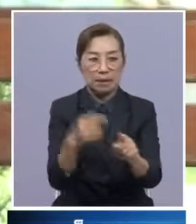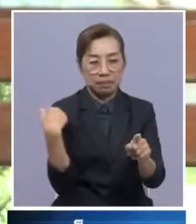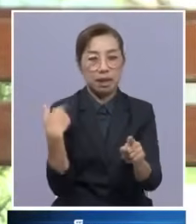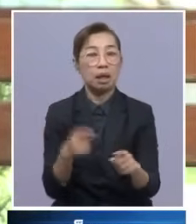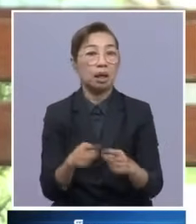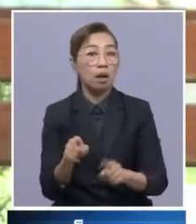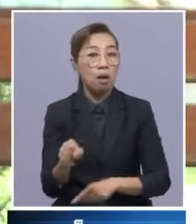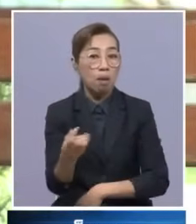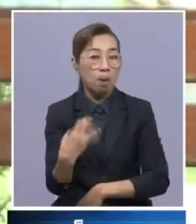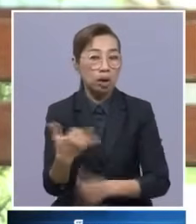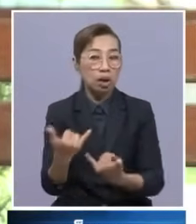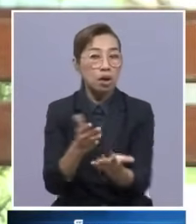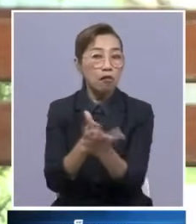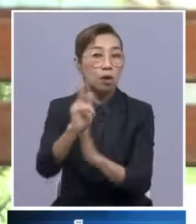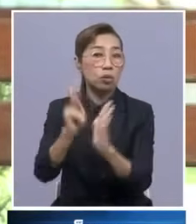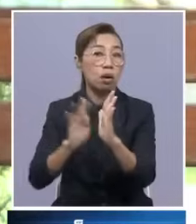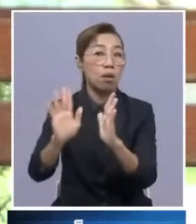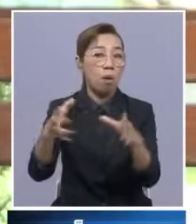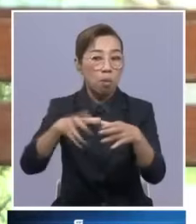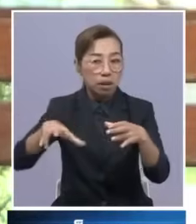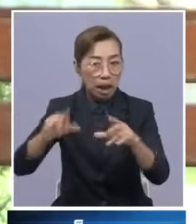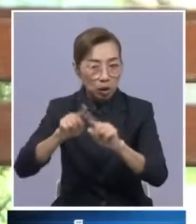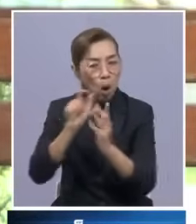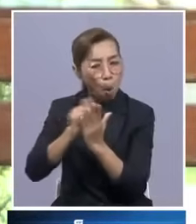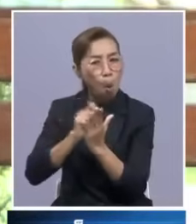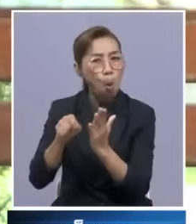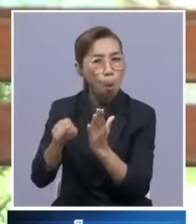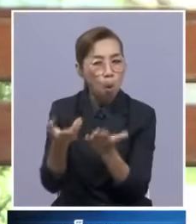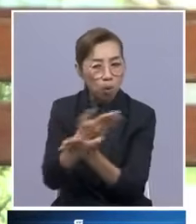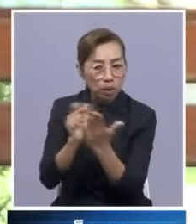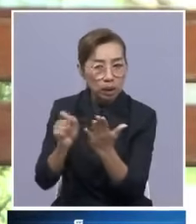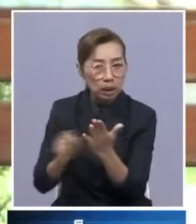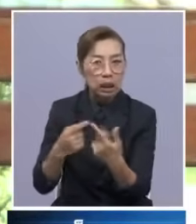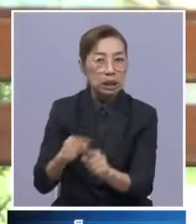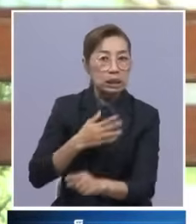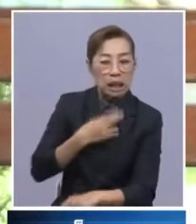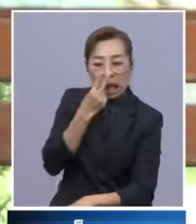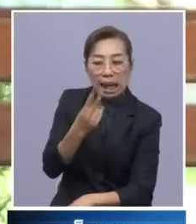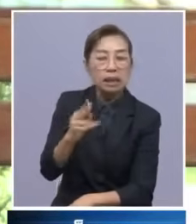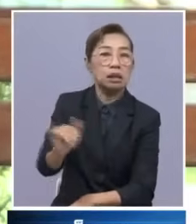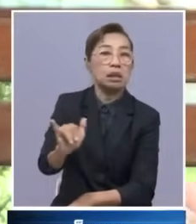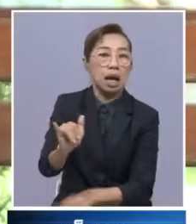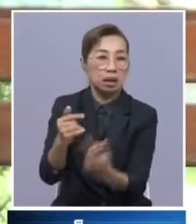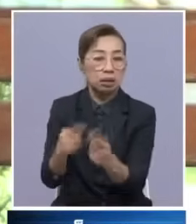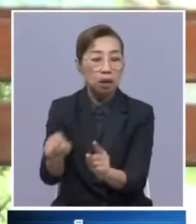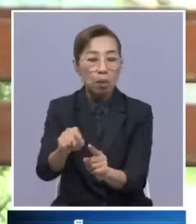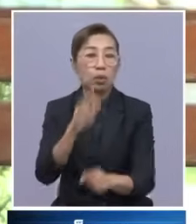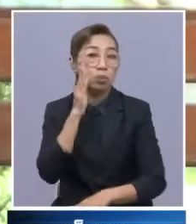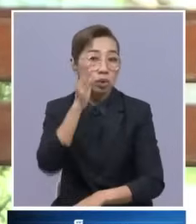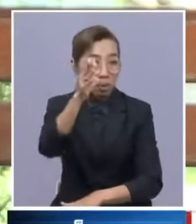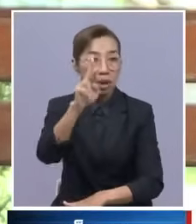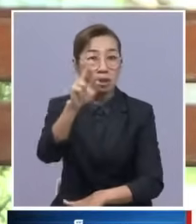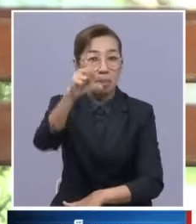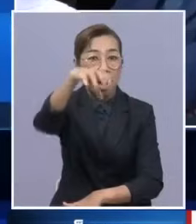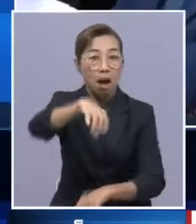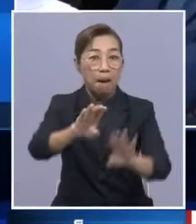ตอนนี้คณะทำงานด้านกฎหมายของเพื่อไทยกำลังร่างอยู่นะฮะตัวเองยังไม่ได้เห็นรายละเอียดแต่เมื่อเราเสนอเข้าสภาจะมี